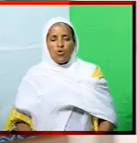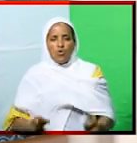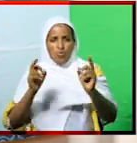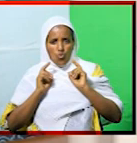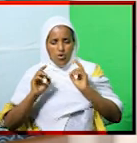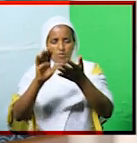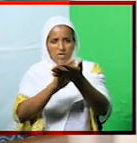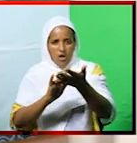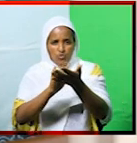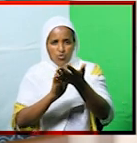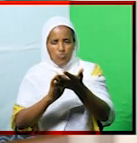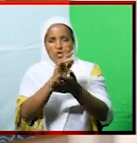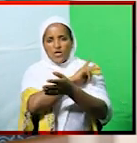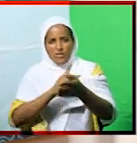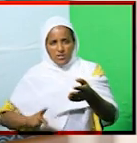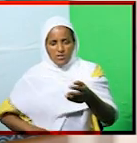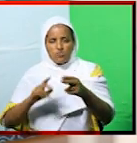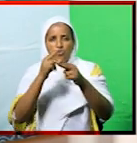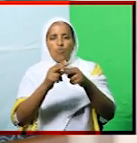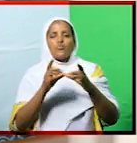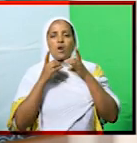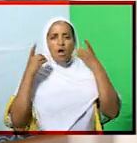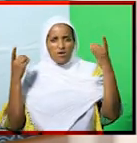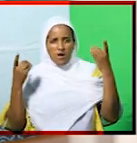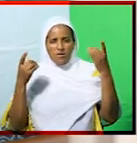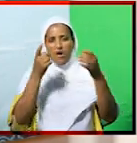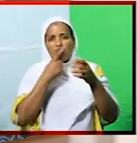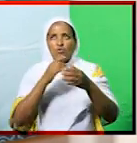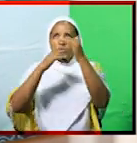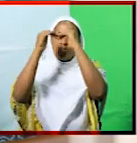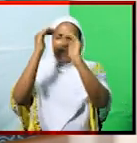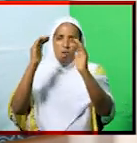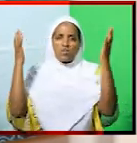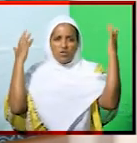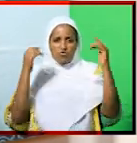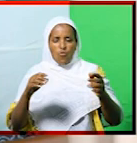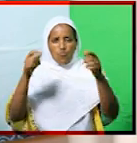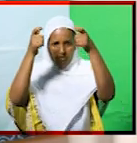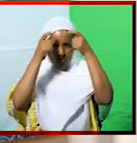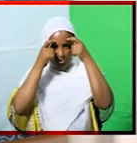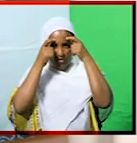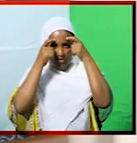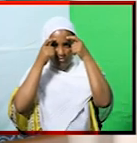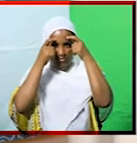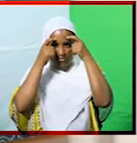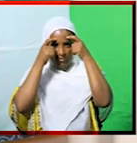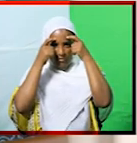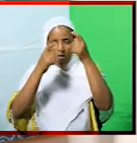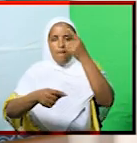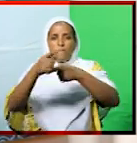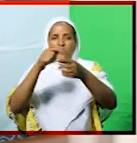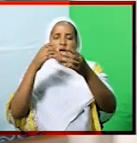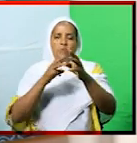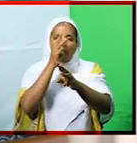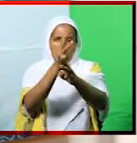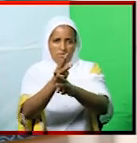ህይወት መድኃኒቶሙ ለነገስት ሰያሚሆሙ ለካህናት አክሊሎሙ ለሰማያት ተስፋሆሙ ለመነኮሳት